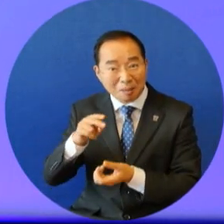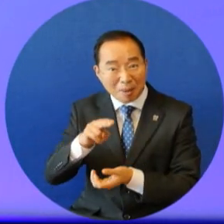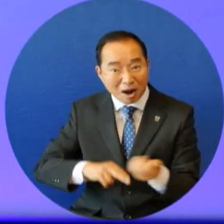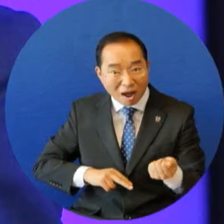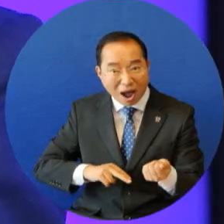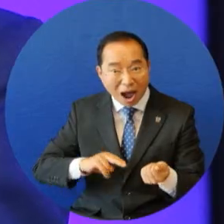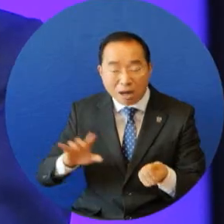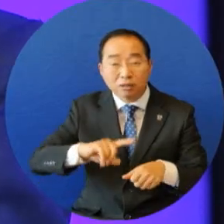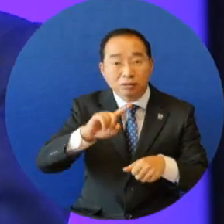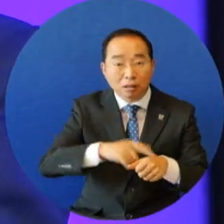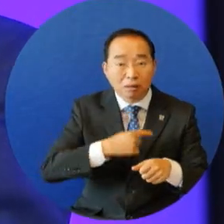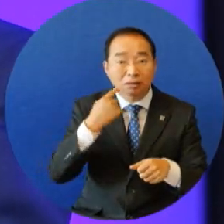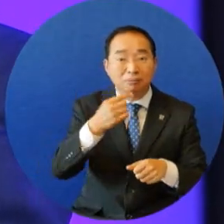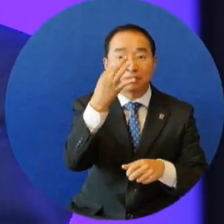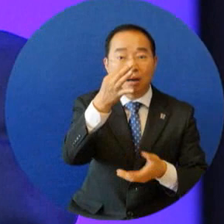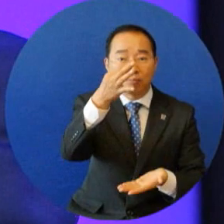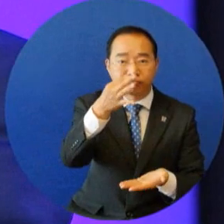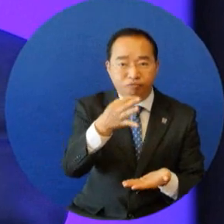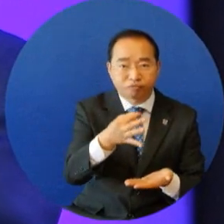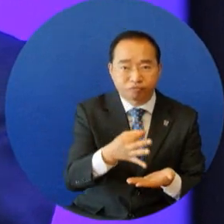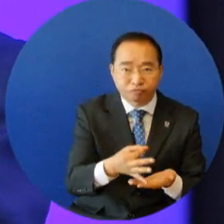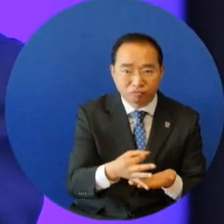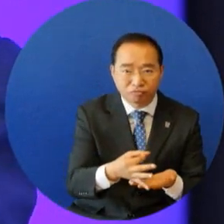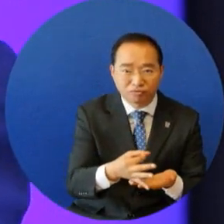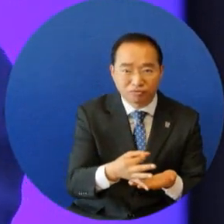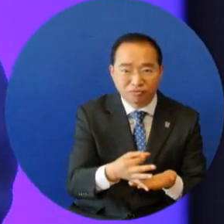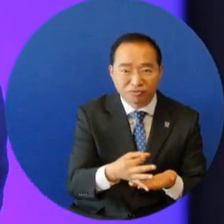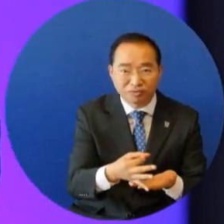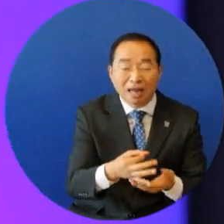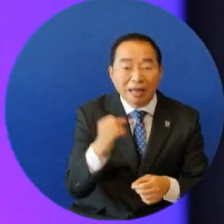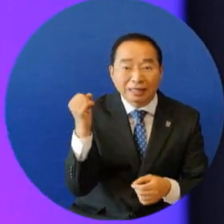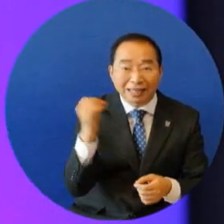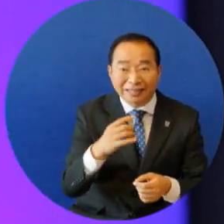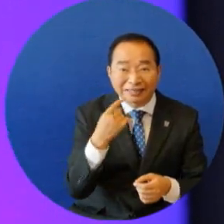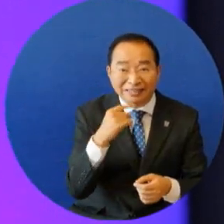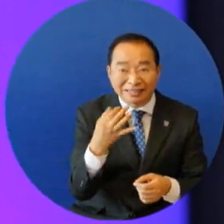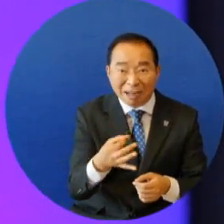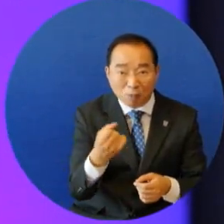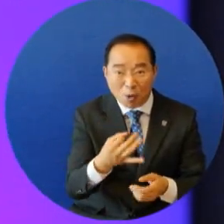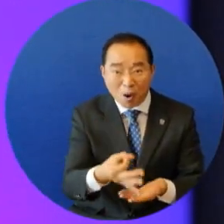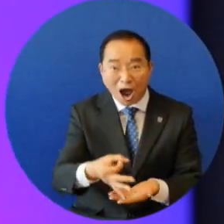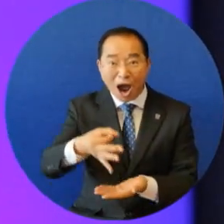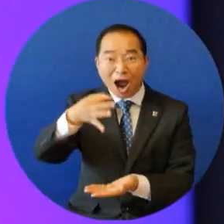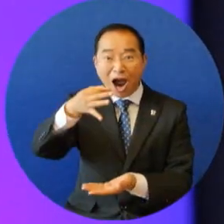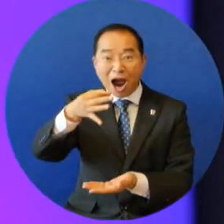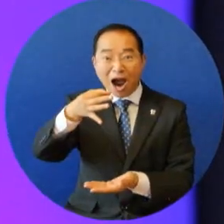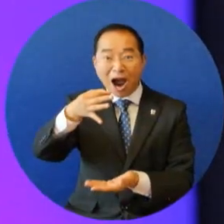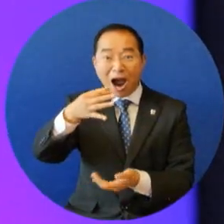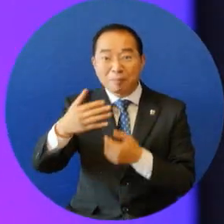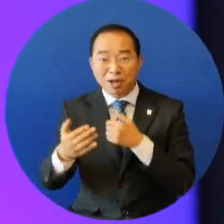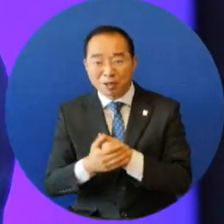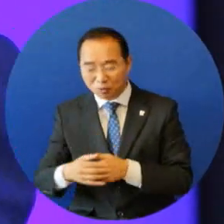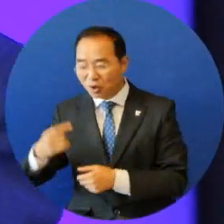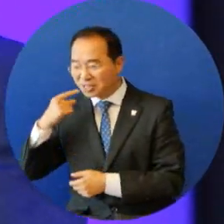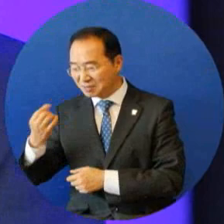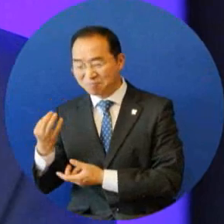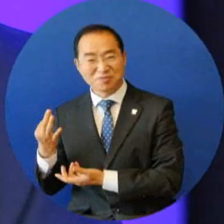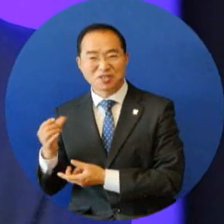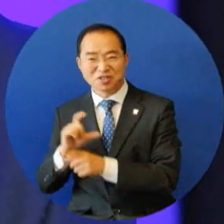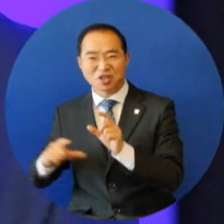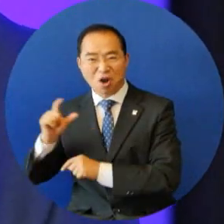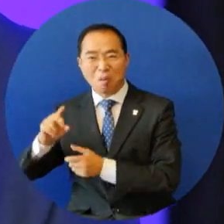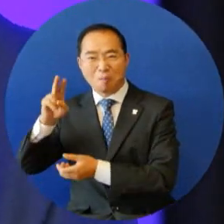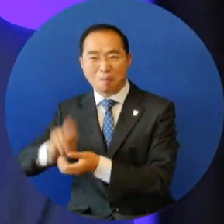아니에요. 그래서 금값이 쭉 빠졌다가 다시 이렇게 금값이 올라오면 또 몇백 톤의